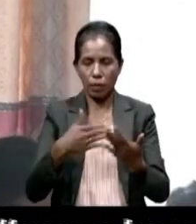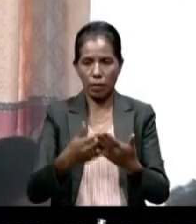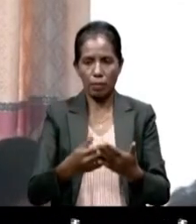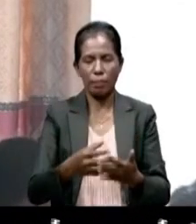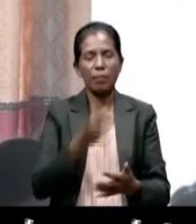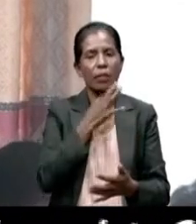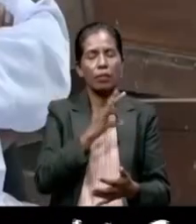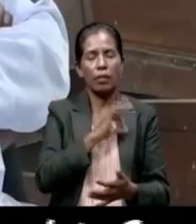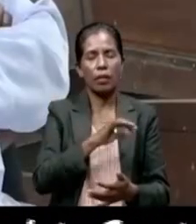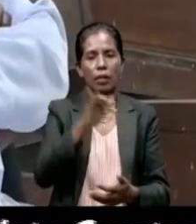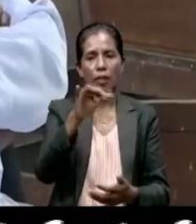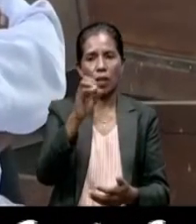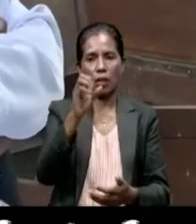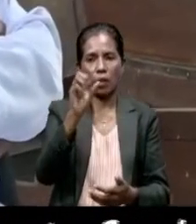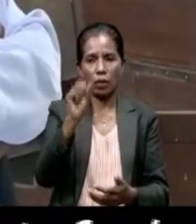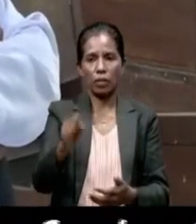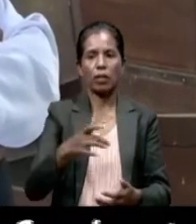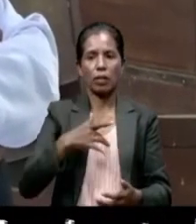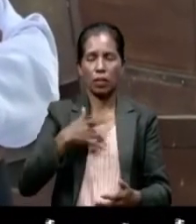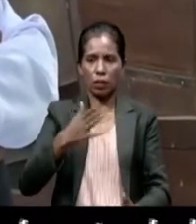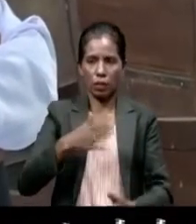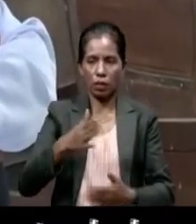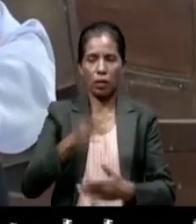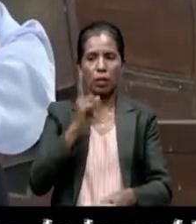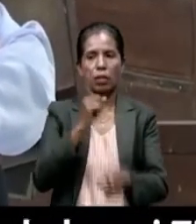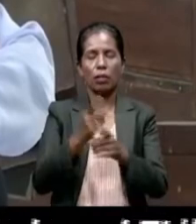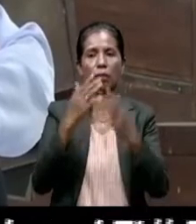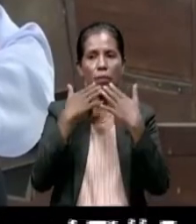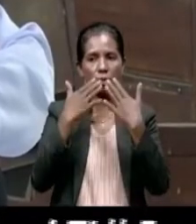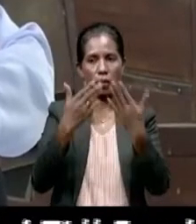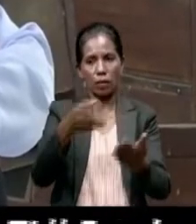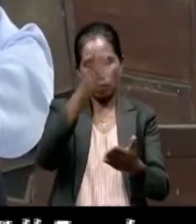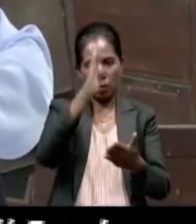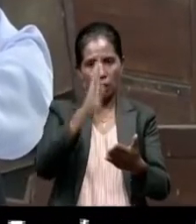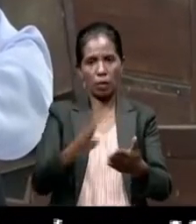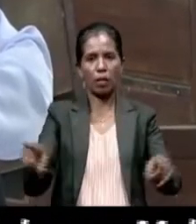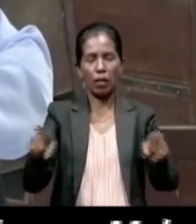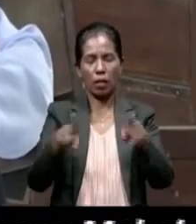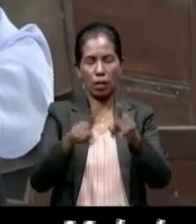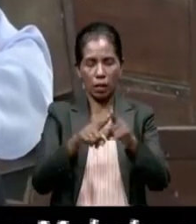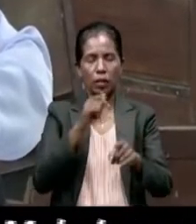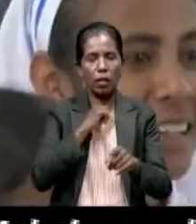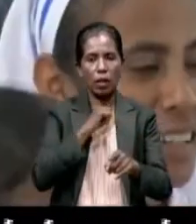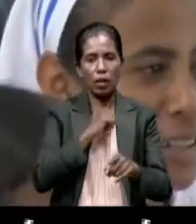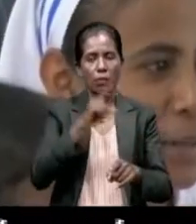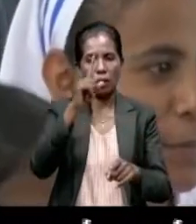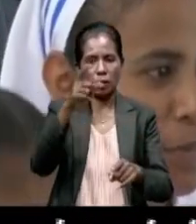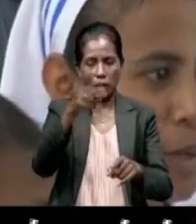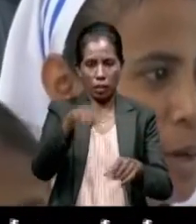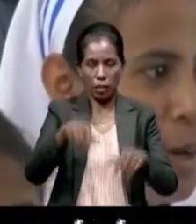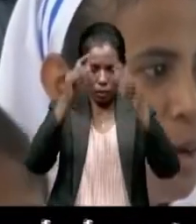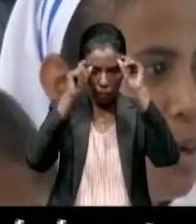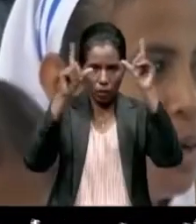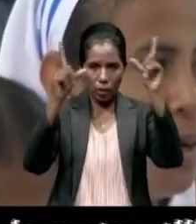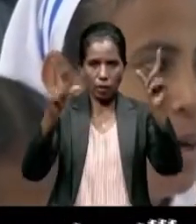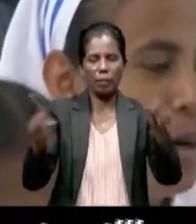Frater Josep Bile senti contente tebes, no agradece pa marombak tamba durante sai missionário ida iha Timor-Leste, retam família